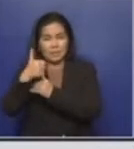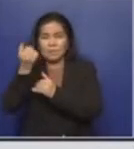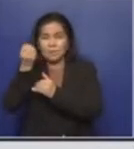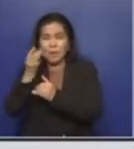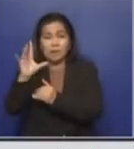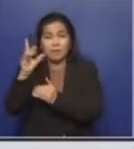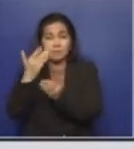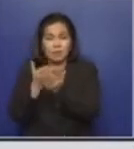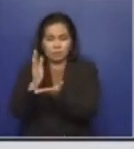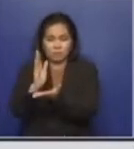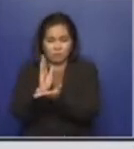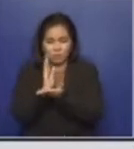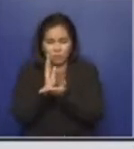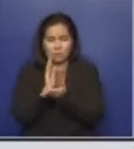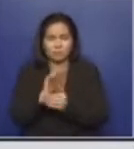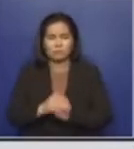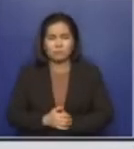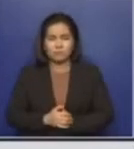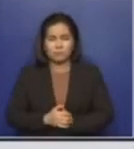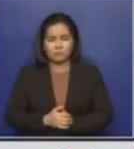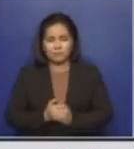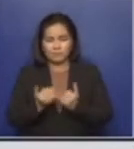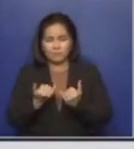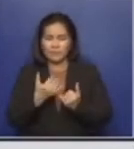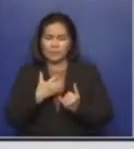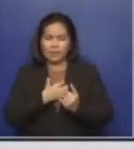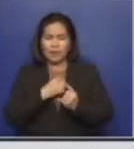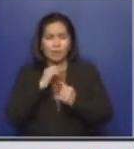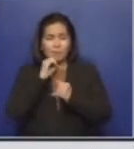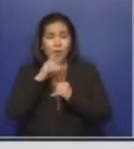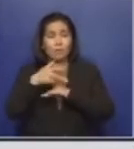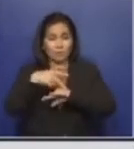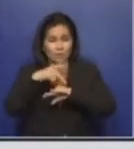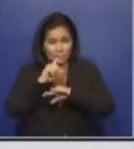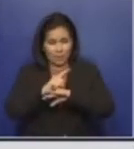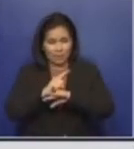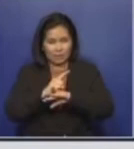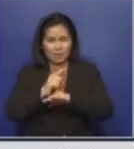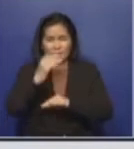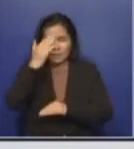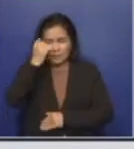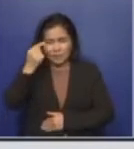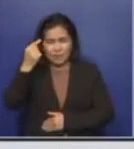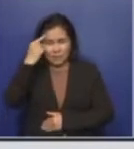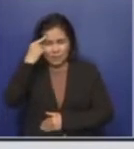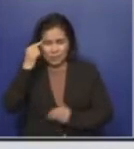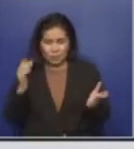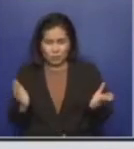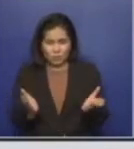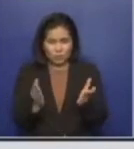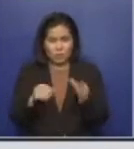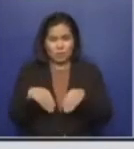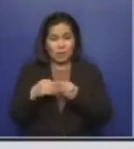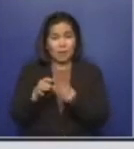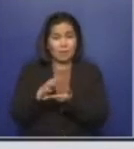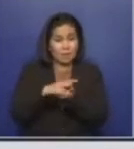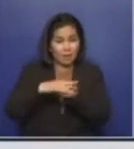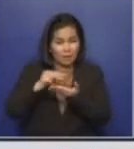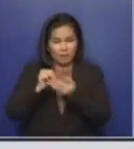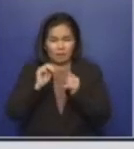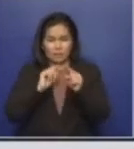คผมจะกราบเรียนประธานว่าทำไมไม่คิดจะส่งเสริมให้มหาวิทยาลัยเหล่